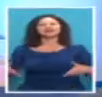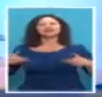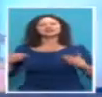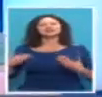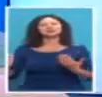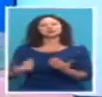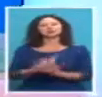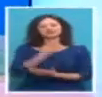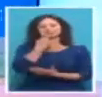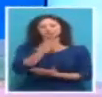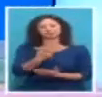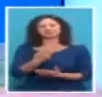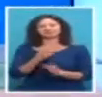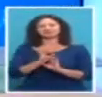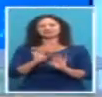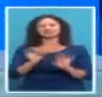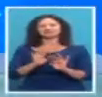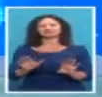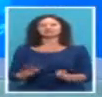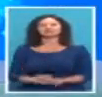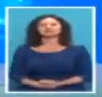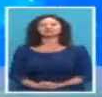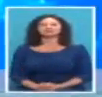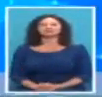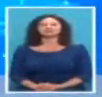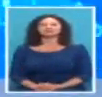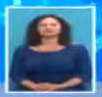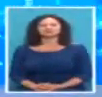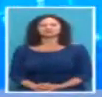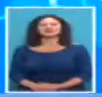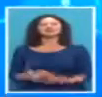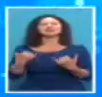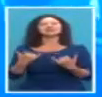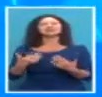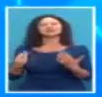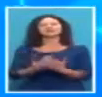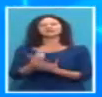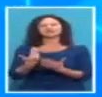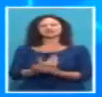Здравствуйте! В эфире новости в студии Тамирис Респаева. Сурдоперевод Валентина Чапурина. И сегодня в выпуске.